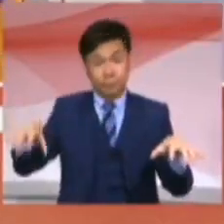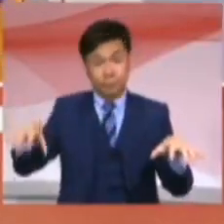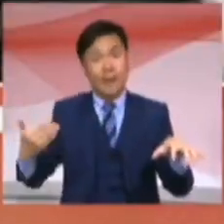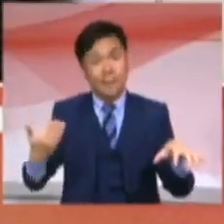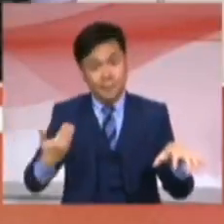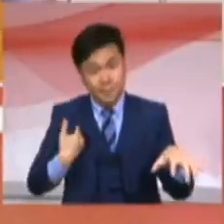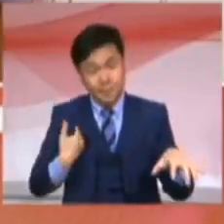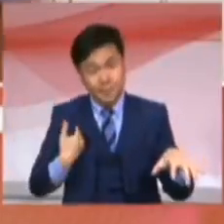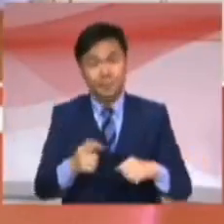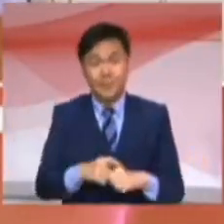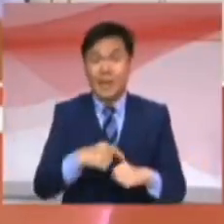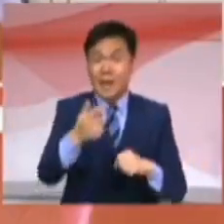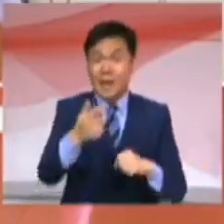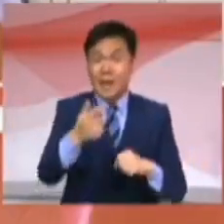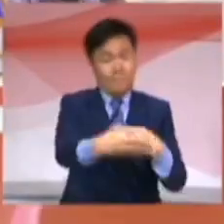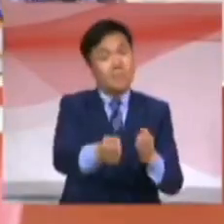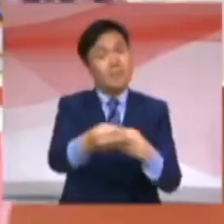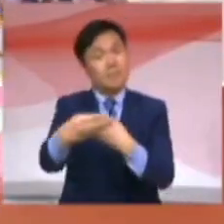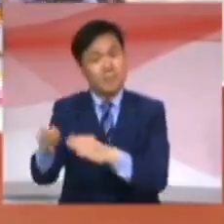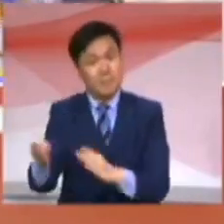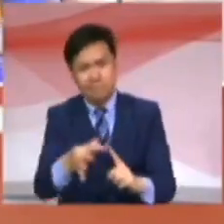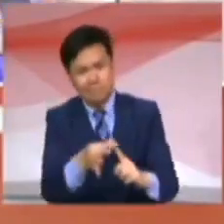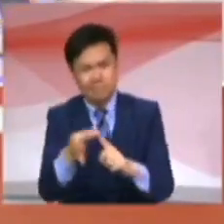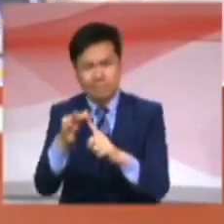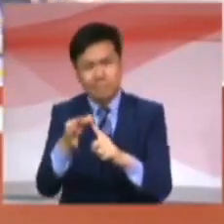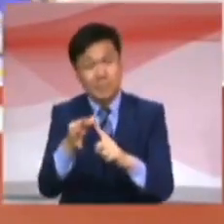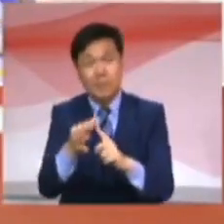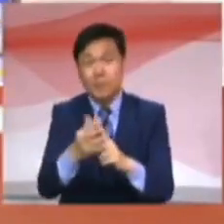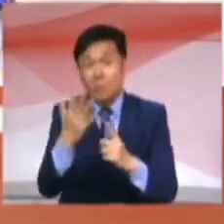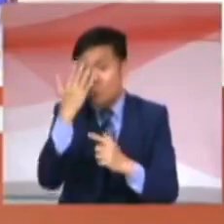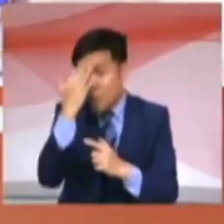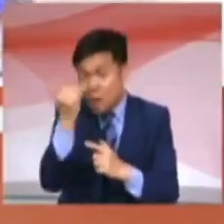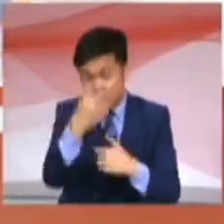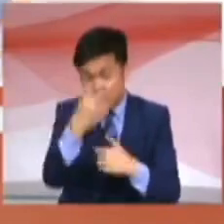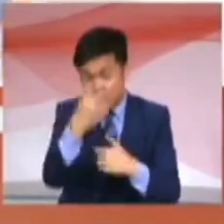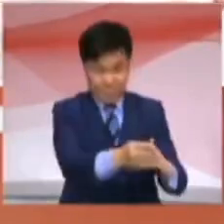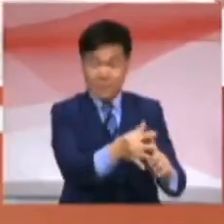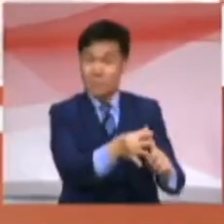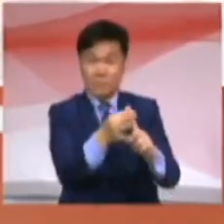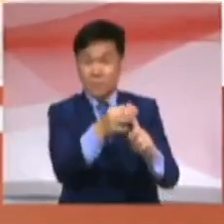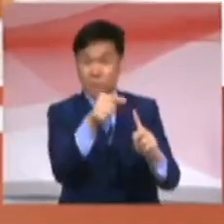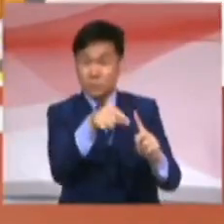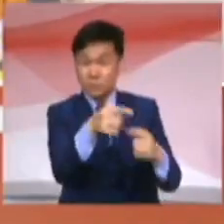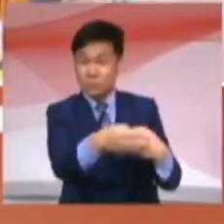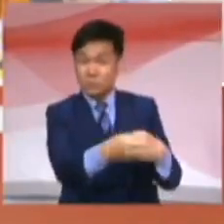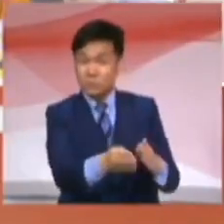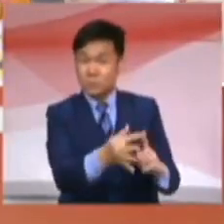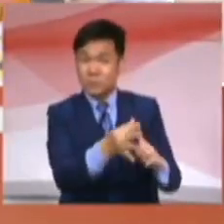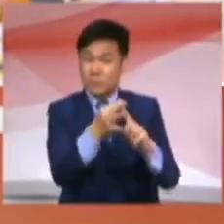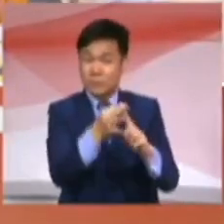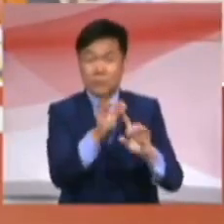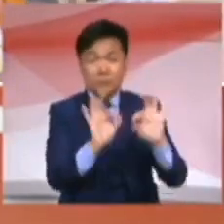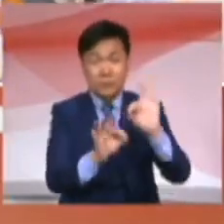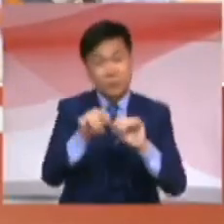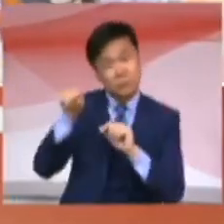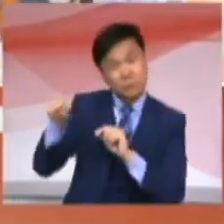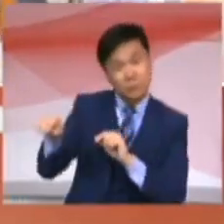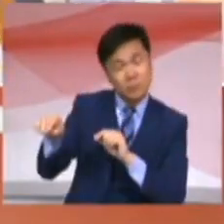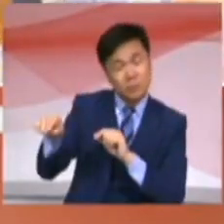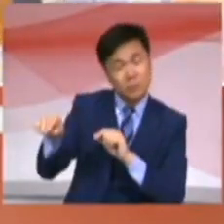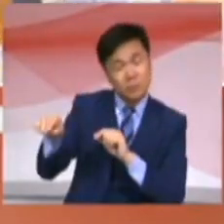juga menyediakan bilik alternatif. Sekiranya apa berlaku, apa-apa melibatkan murid